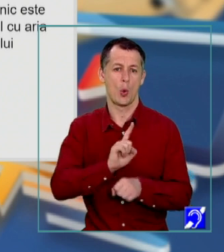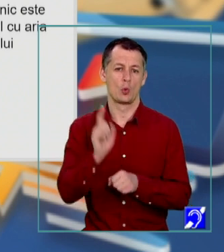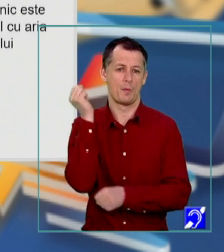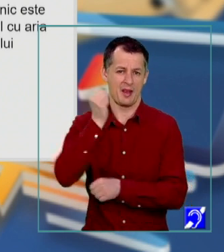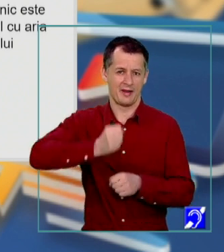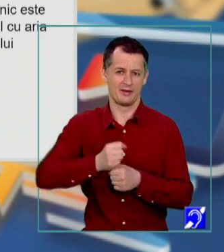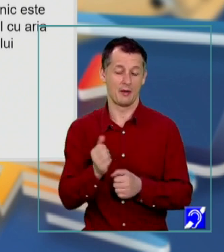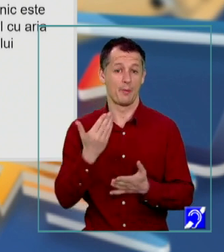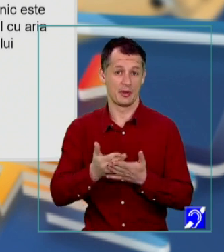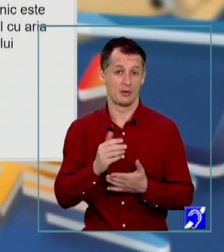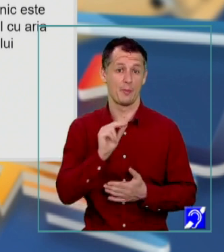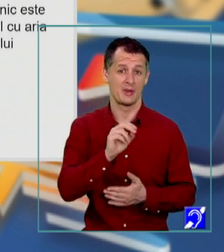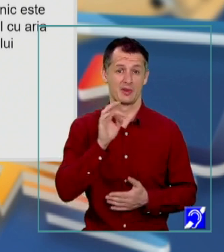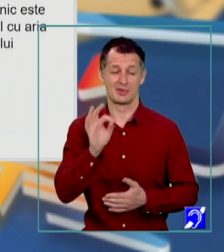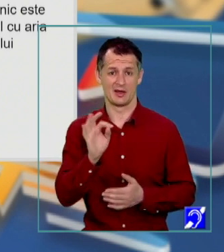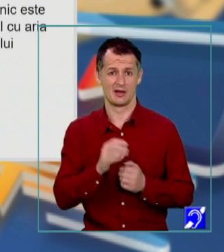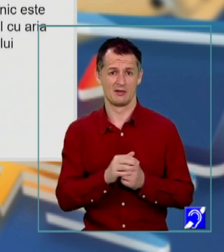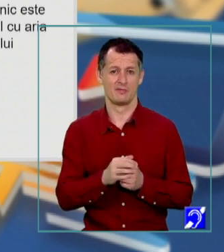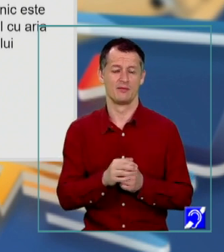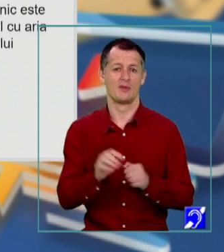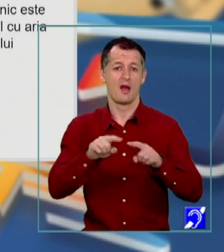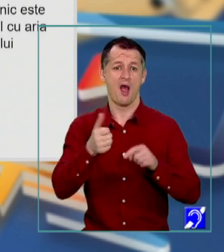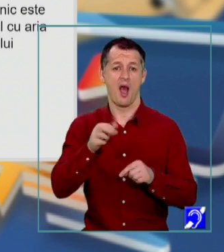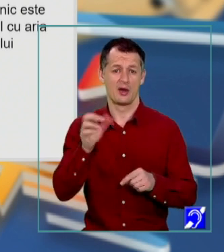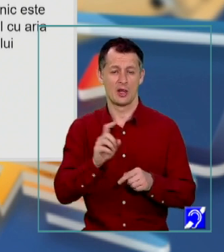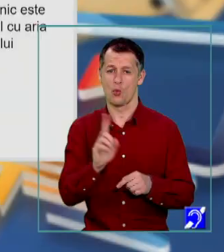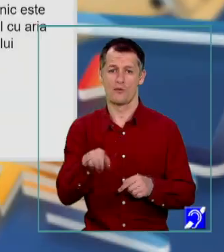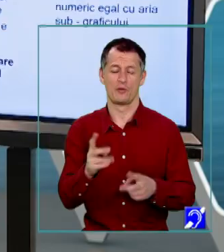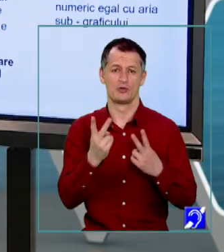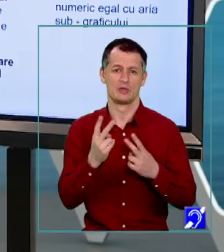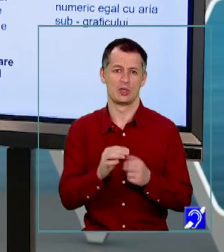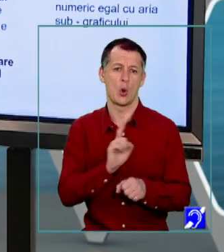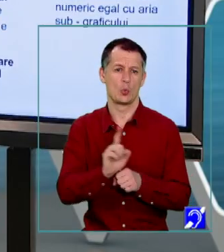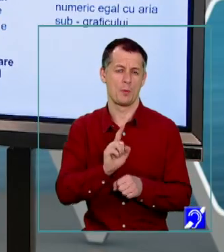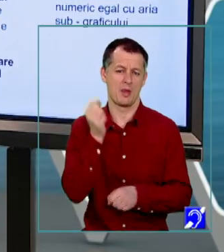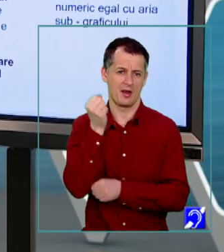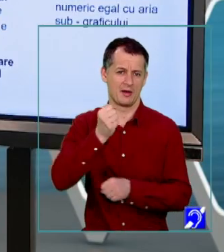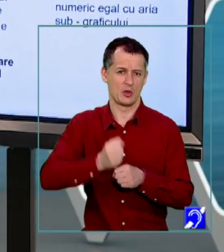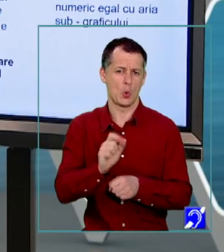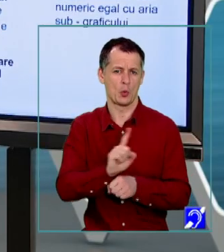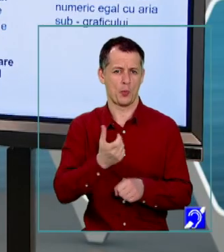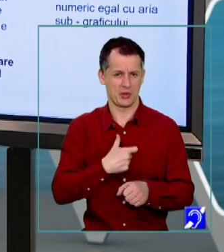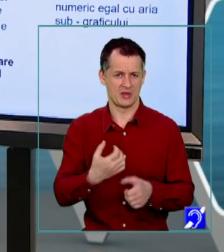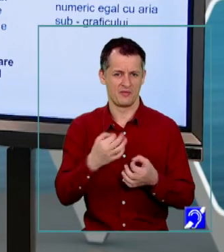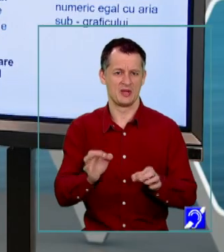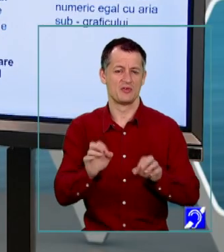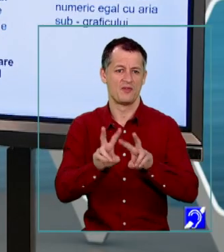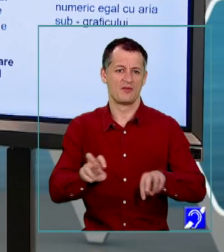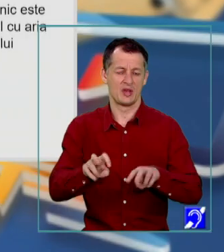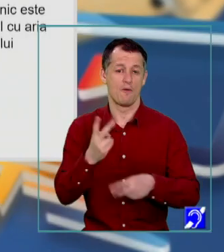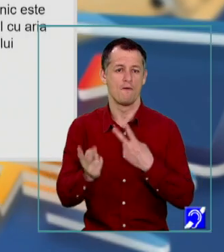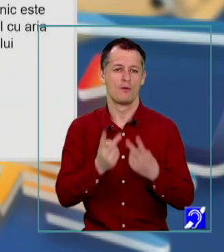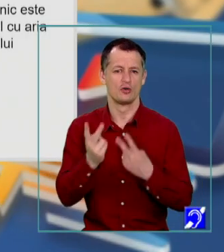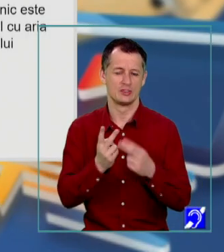în coordonate PT aria nu ar mai fi avut semnificația de lucru mecanic, lucru care poate fi verificat și